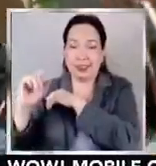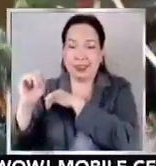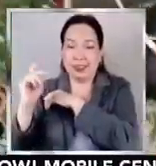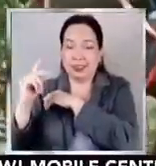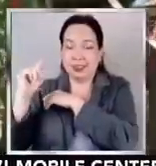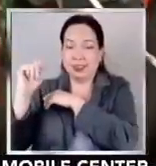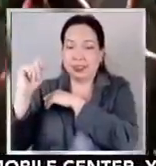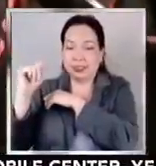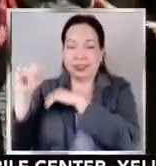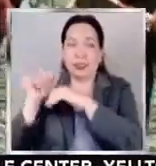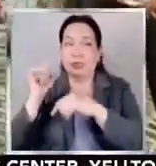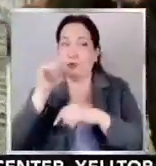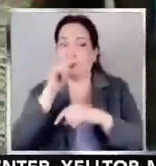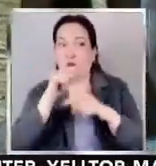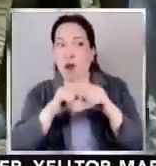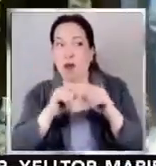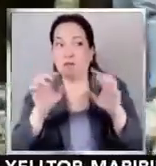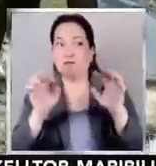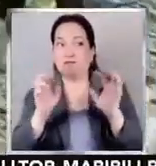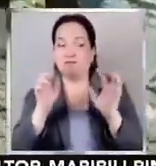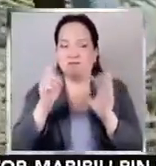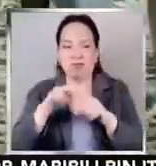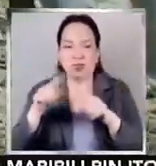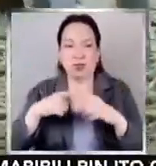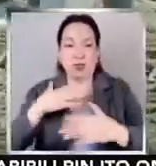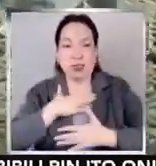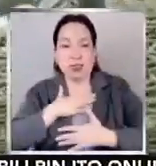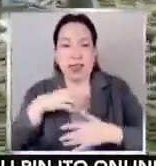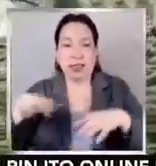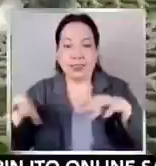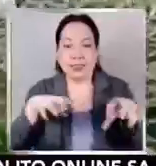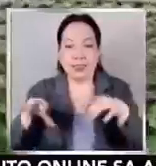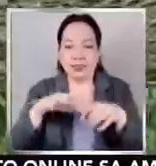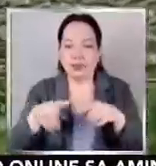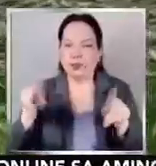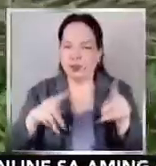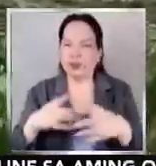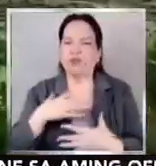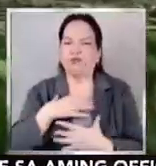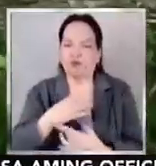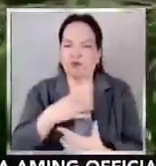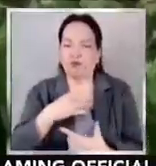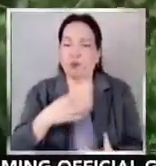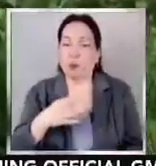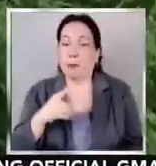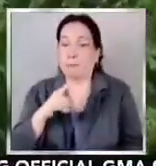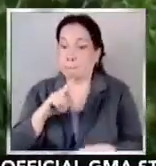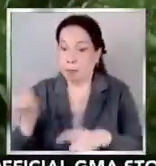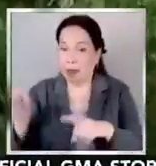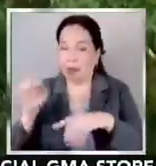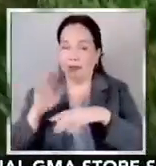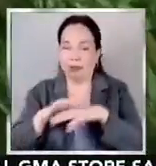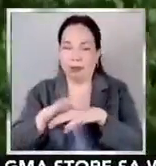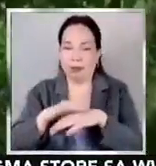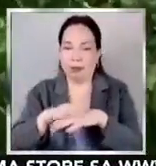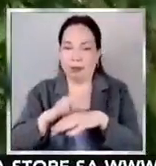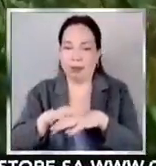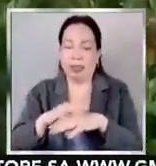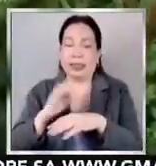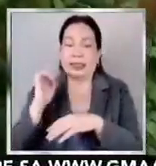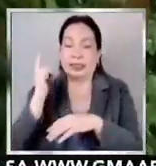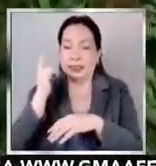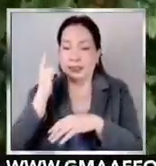nitong spider web. Kaya naman enjoy na enjoy dito ang mga kabataan. Pero ang paalala ng pamahalang lungsod ng Antipolo,